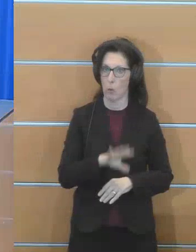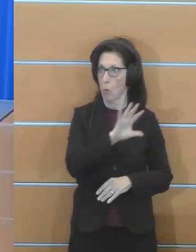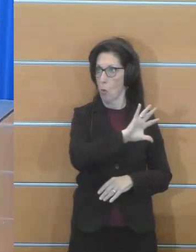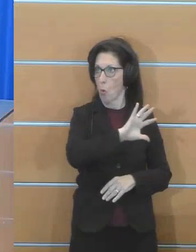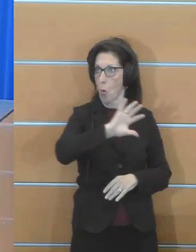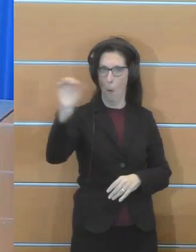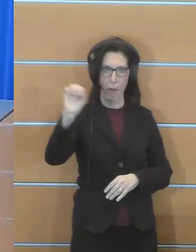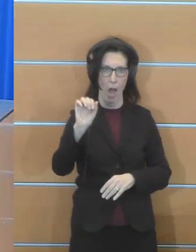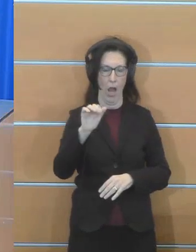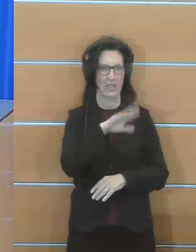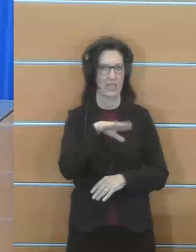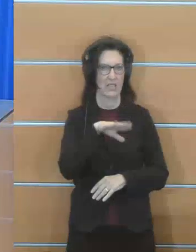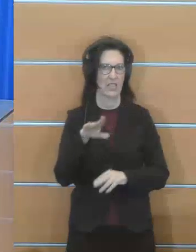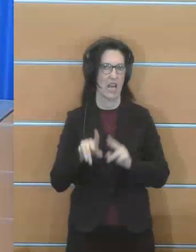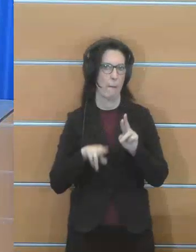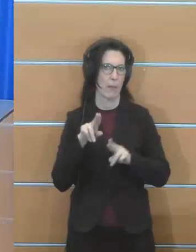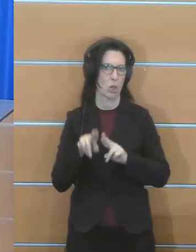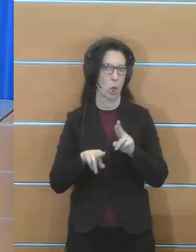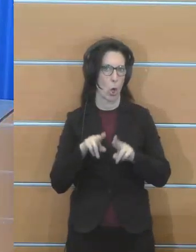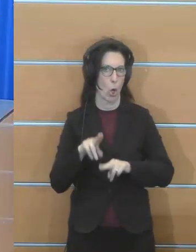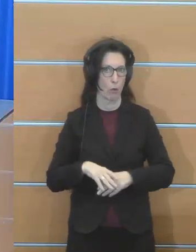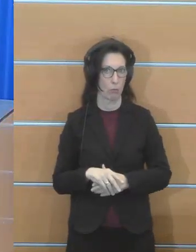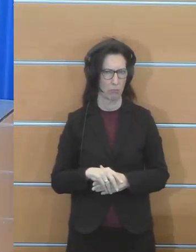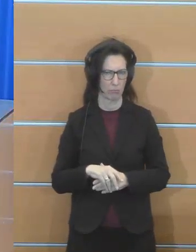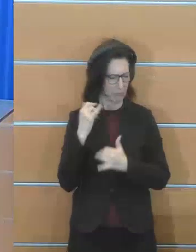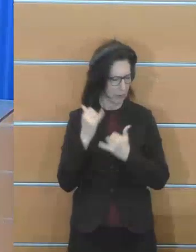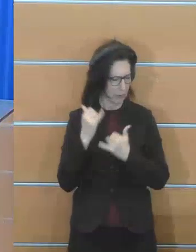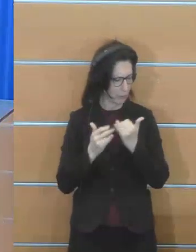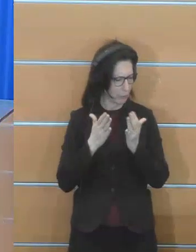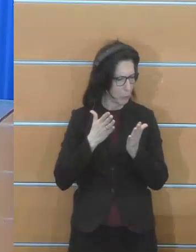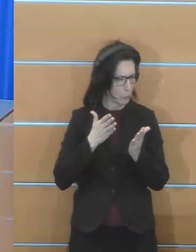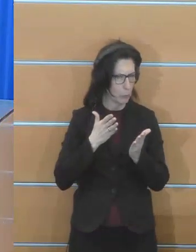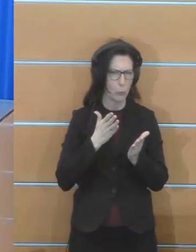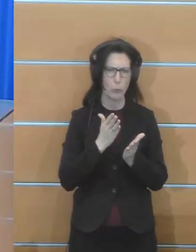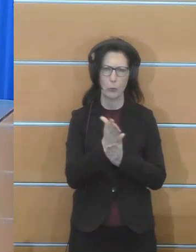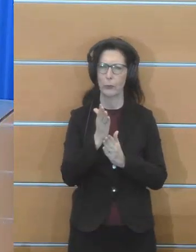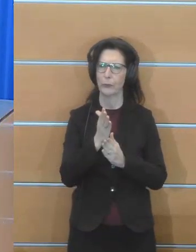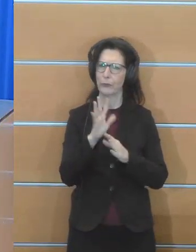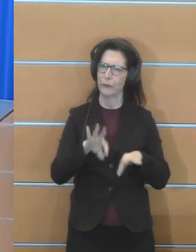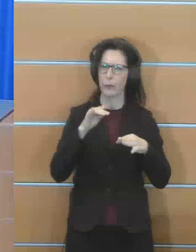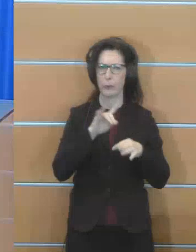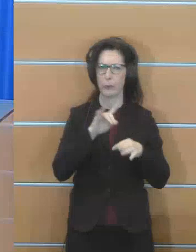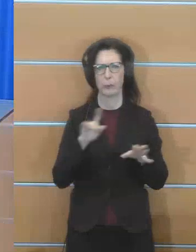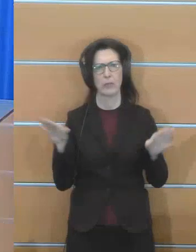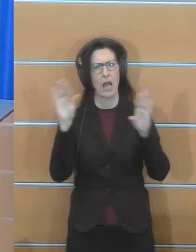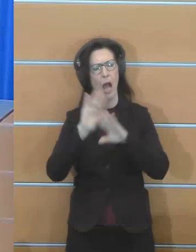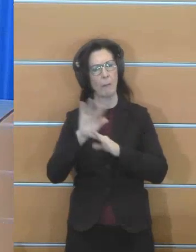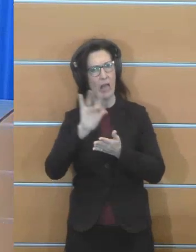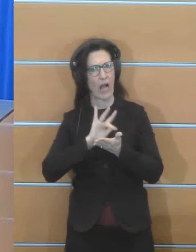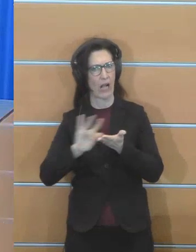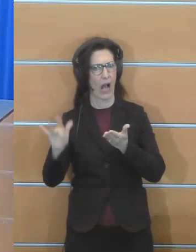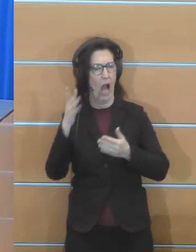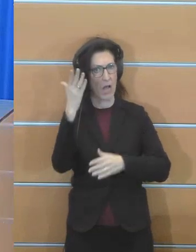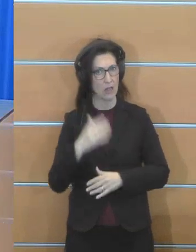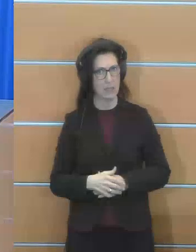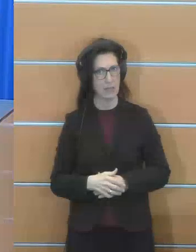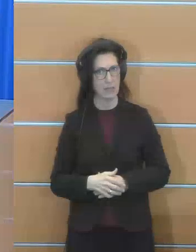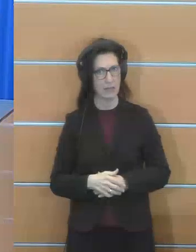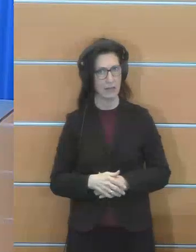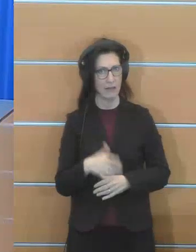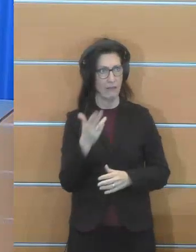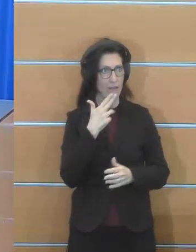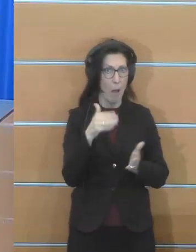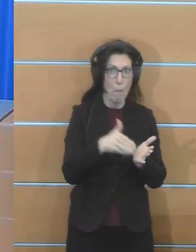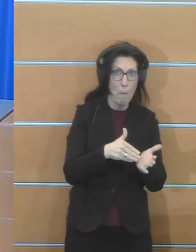Kinderbetreuung ganzjährig ganztägig und gratis als Angebot für alle die